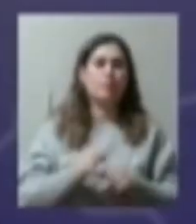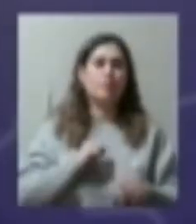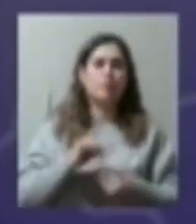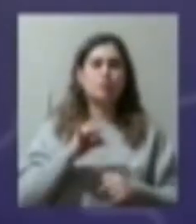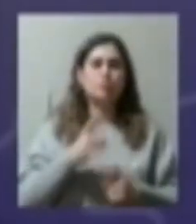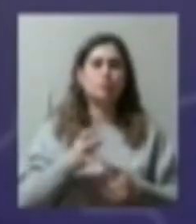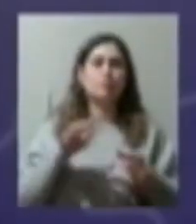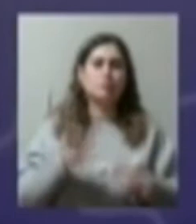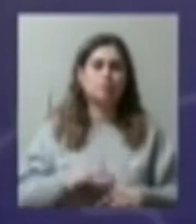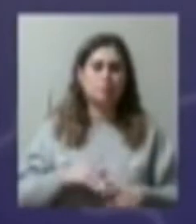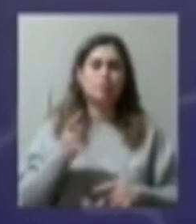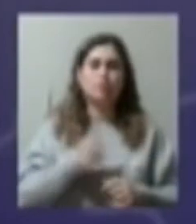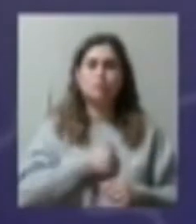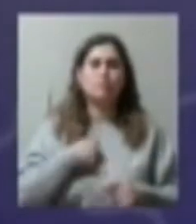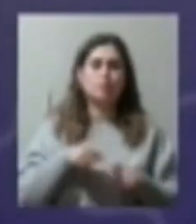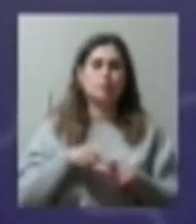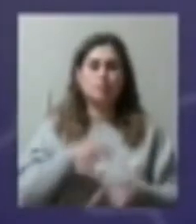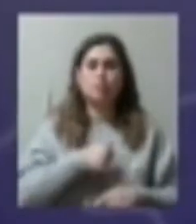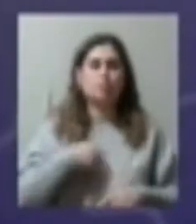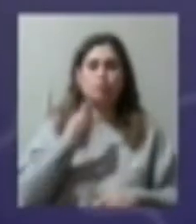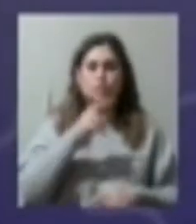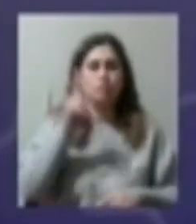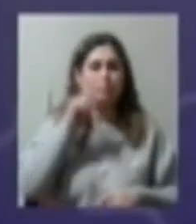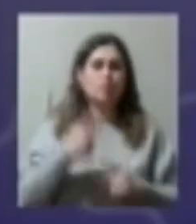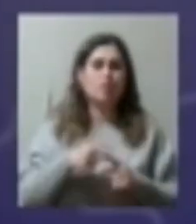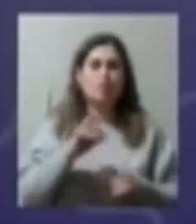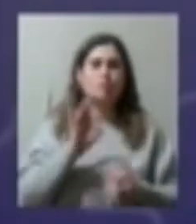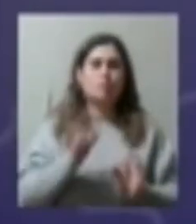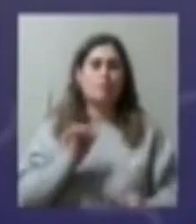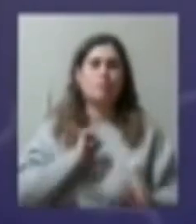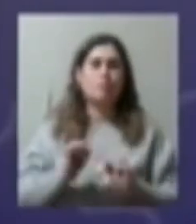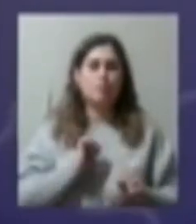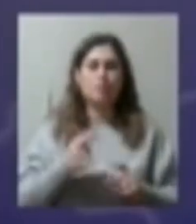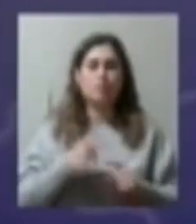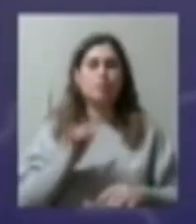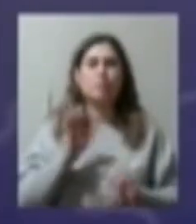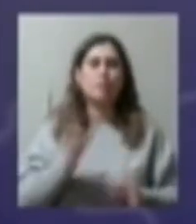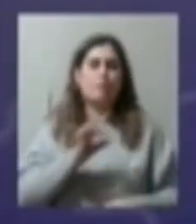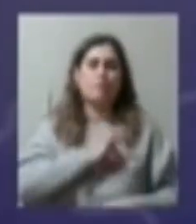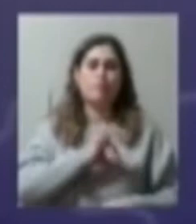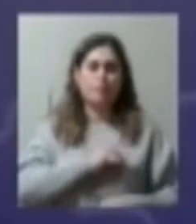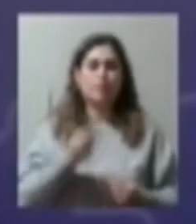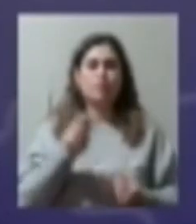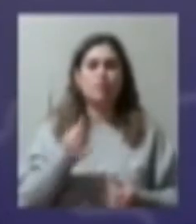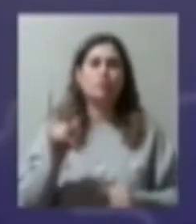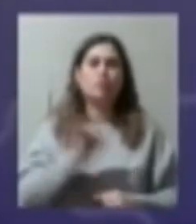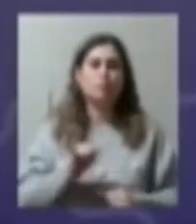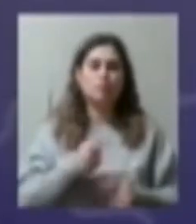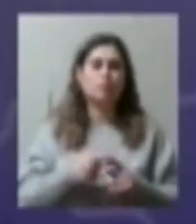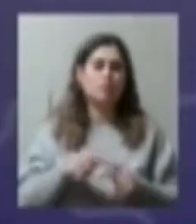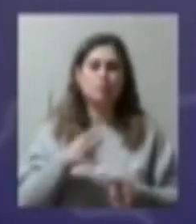місцях, тому що саме там краще знають, як ними управляти, куди ефективно використовувати кошти. Тому це дійсно